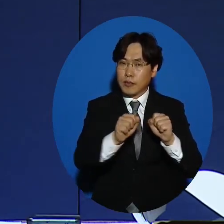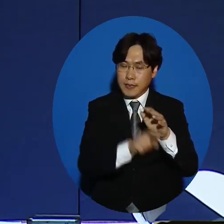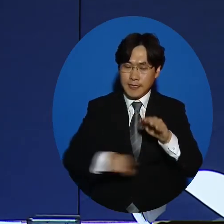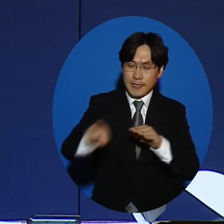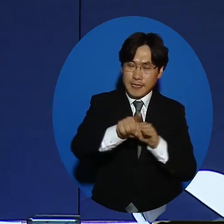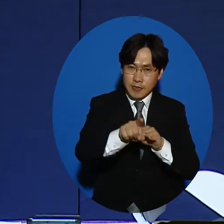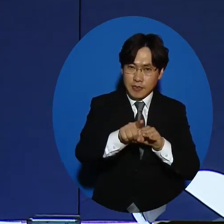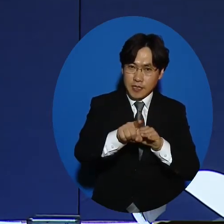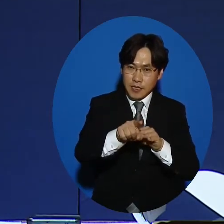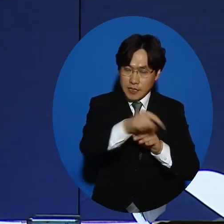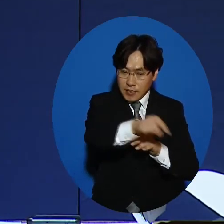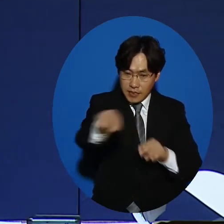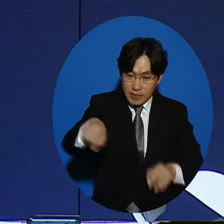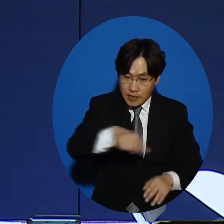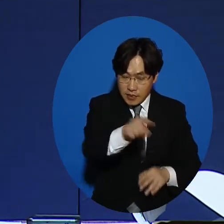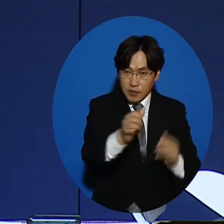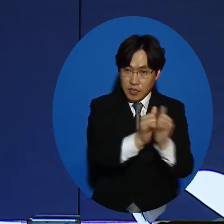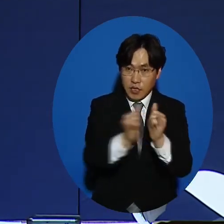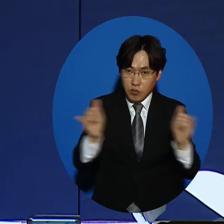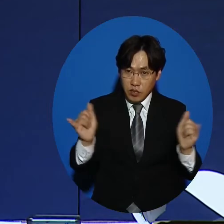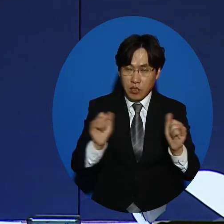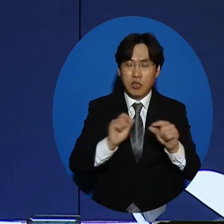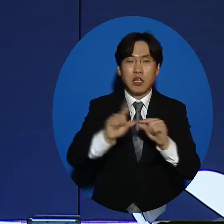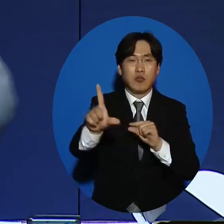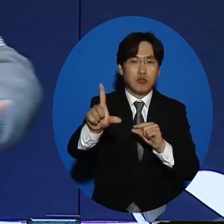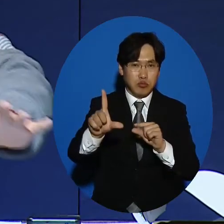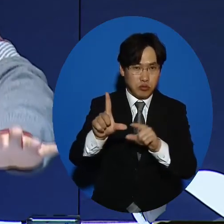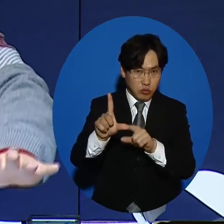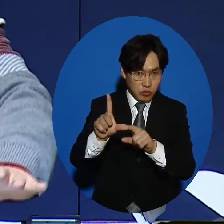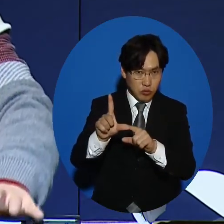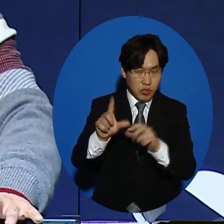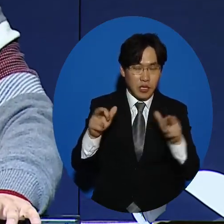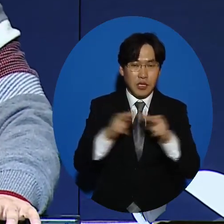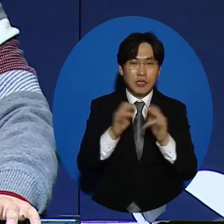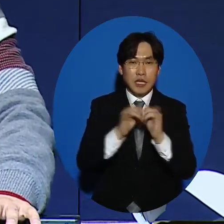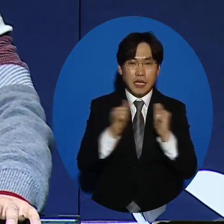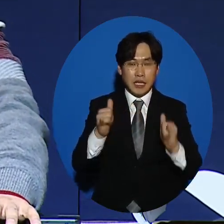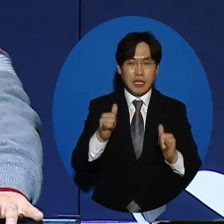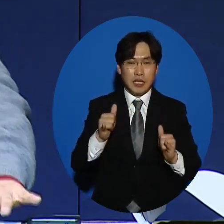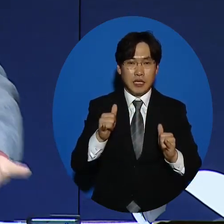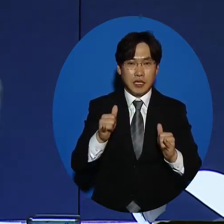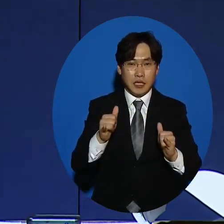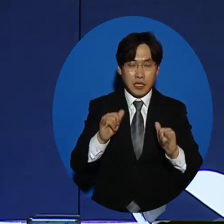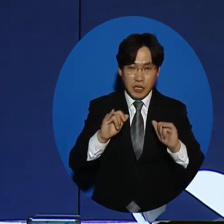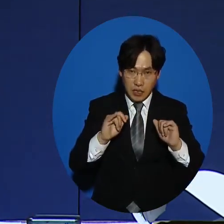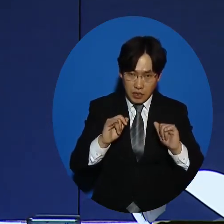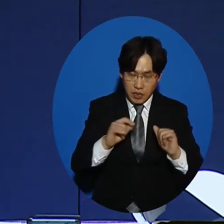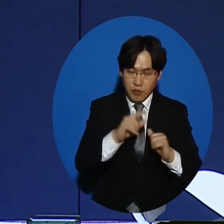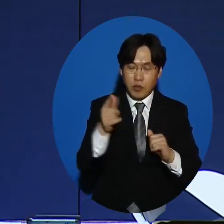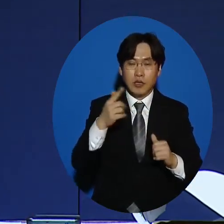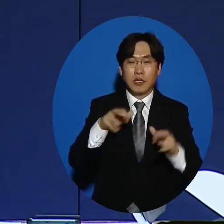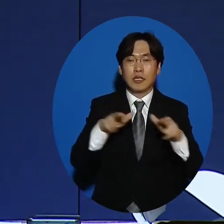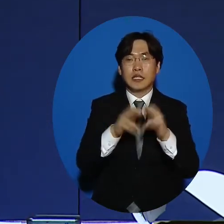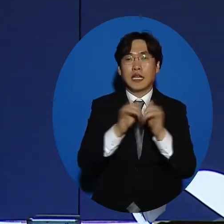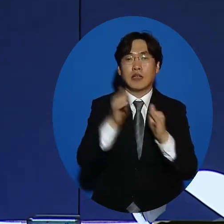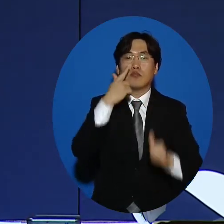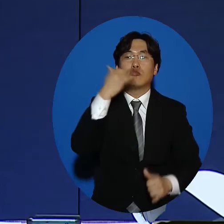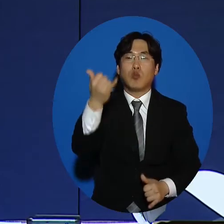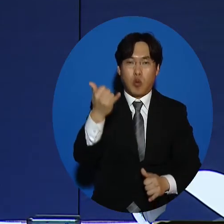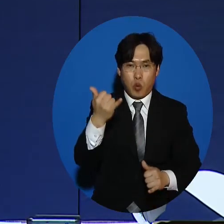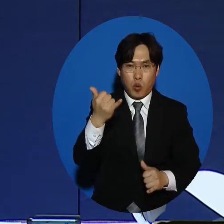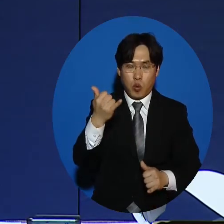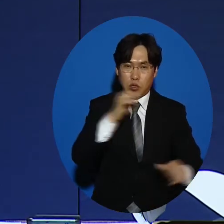앞장서 있는 그분들이 대부분이 장애인 당사자나 장애인 부모님들입니다.